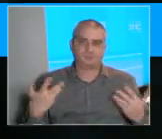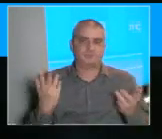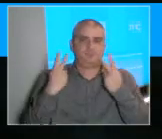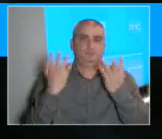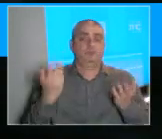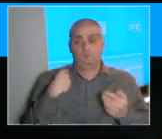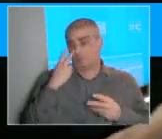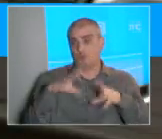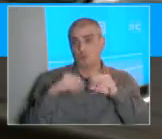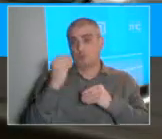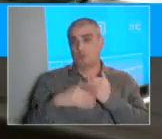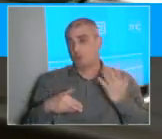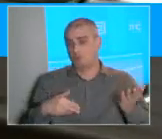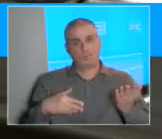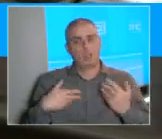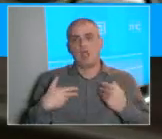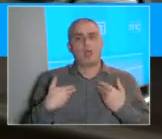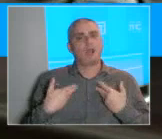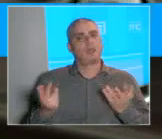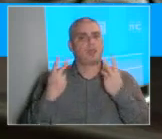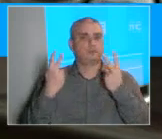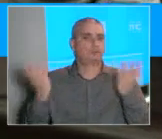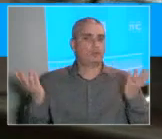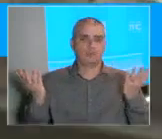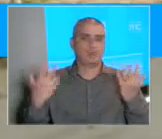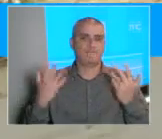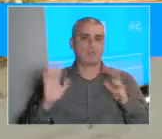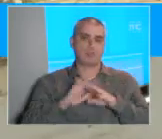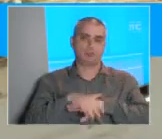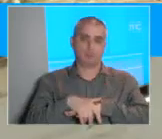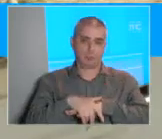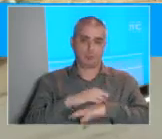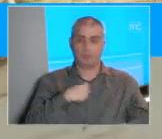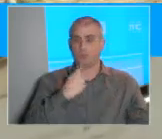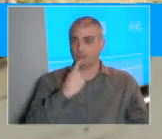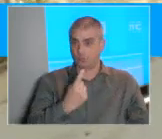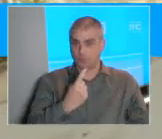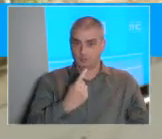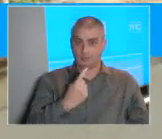משמעות, וראינו את זה גם בבחירות האחרונות. אין לו כל כך משמעות ואין לו כל כך השפעה שם. אני אומר,